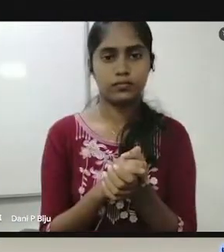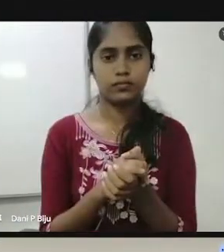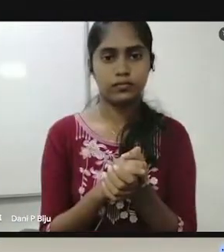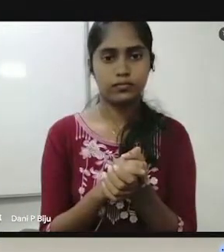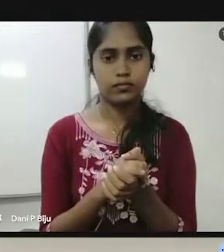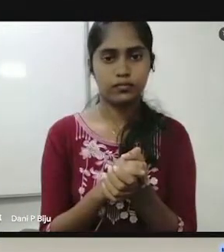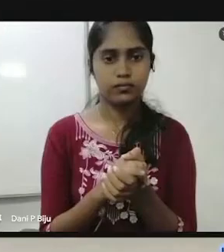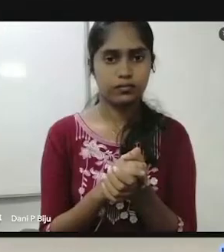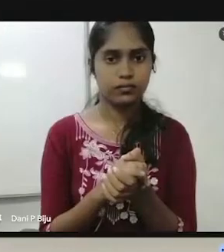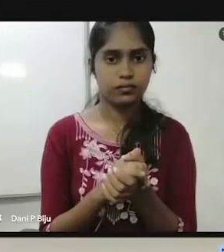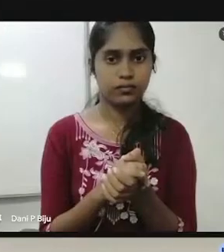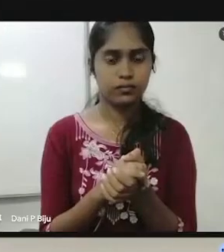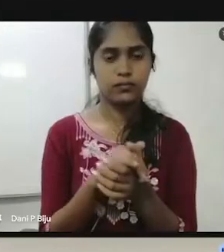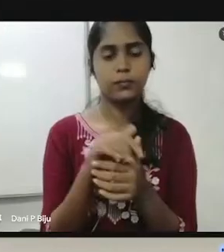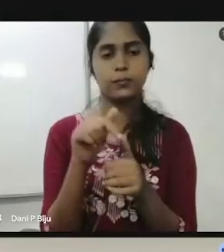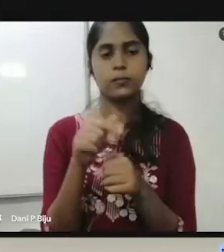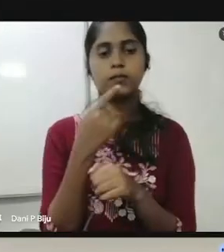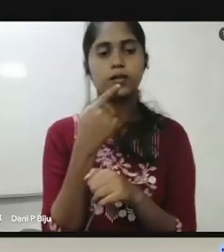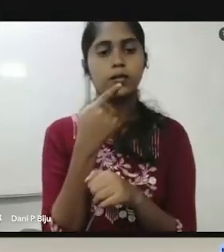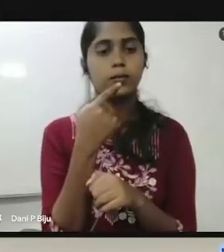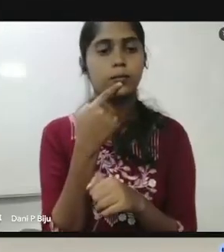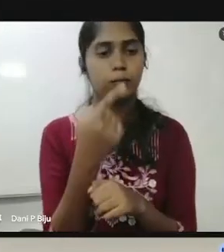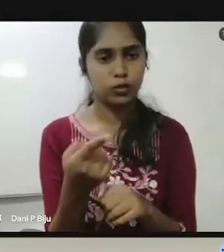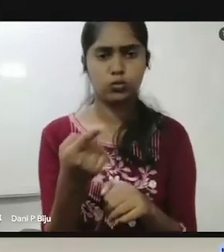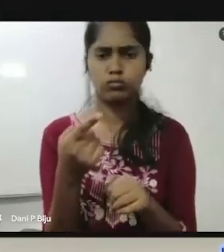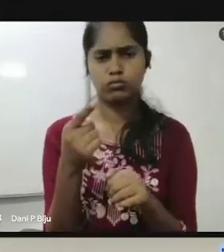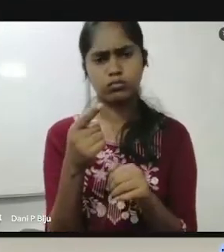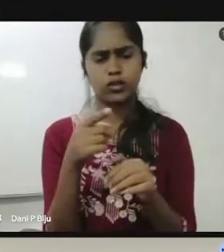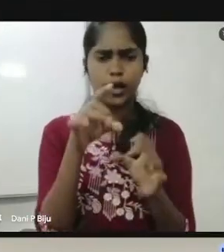ഇത് ഓൾമോസ്റ്റ് ഇതിനെപ്പറ്റി എല്ലാം തന്നെ പറഞ്ഞു. ഇനി